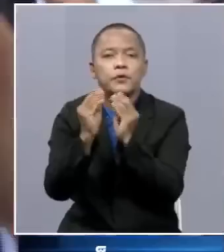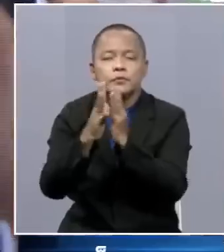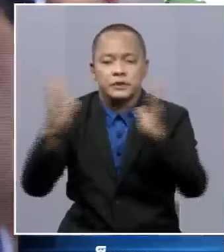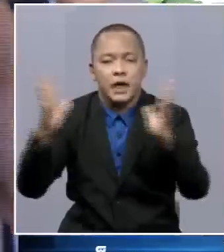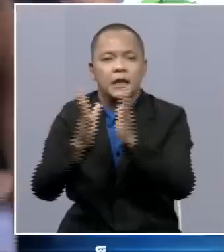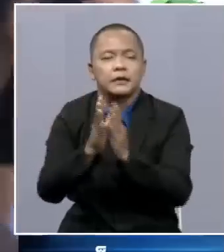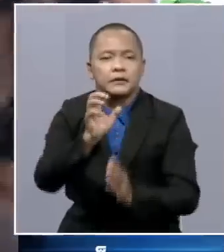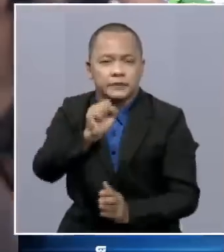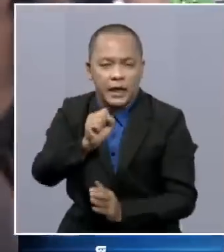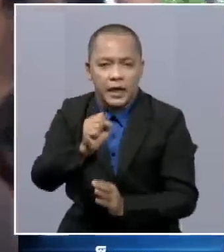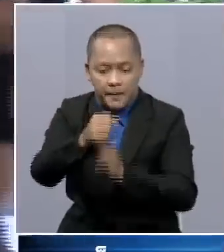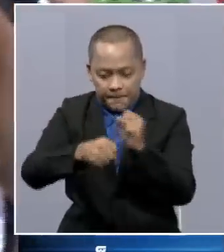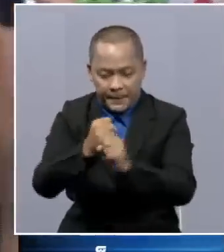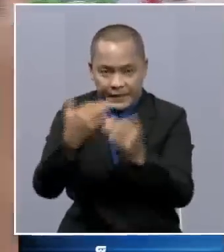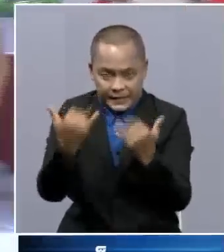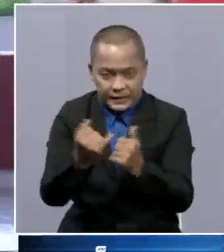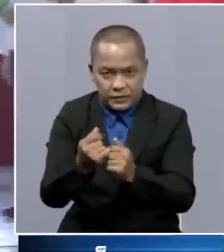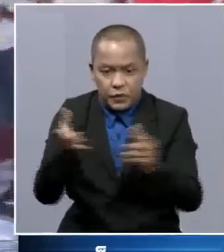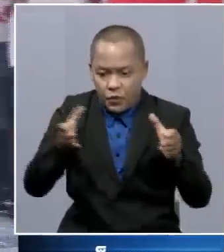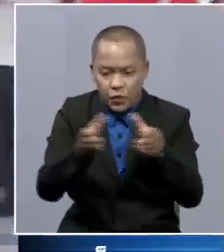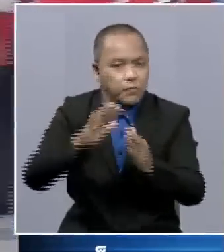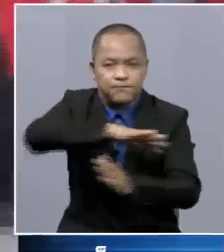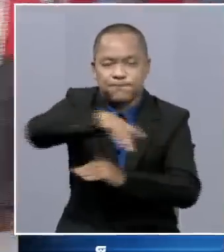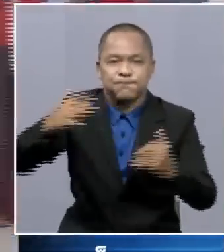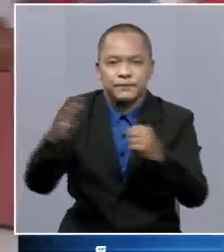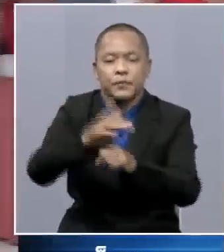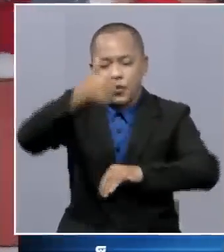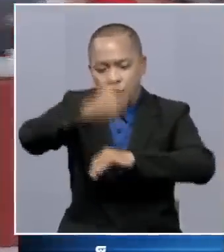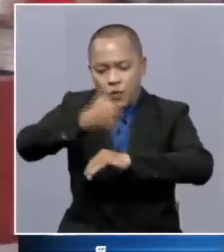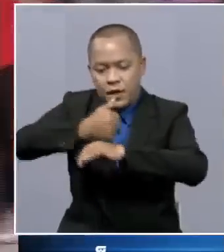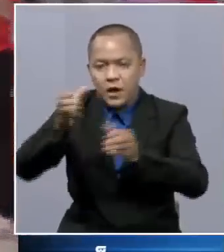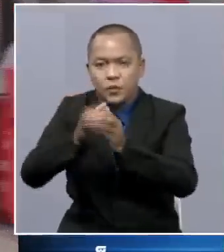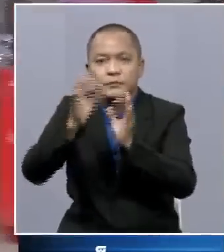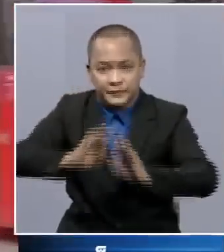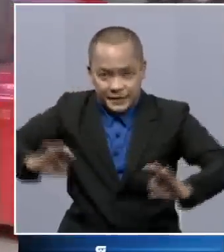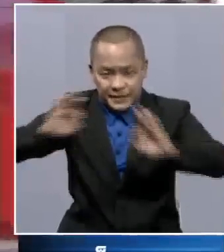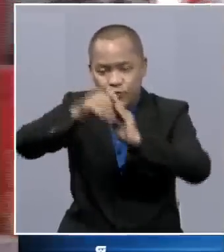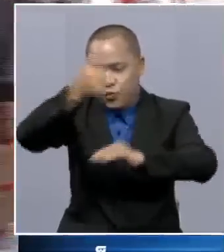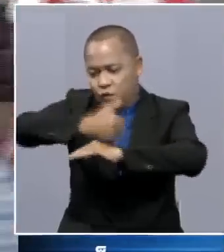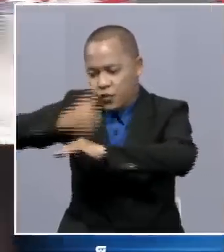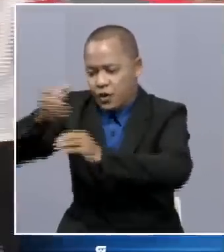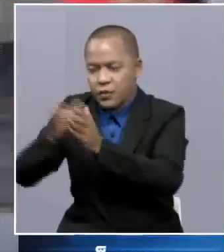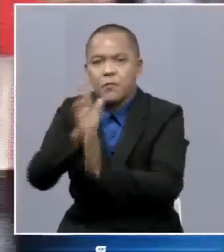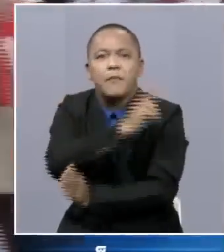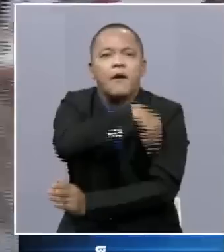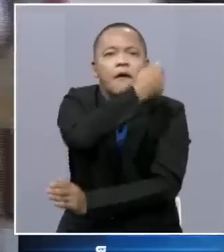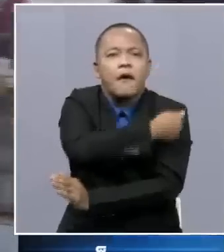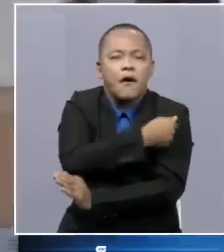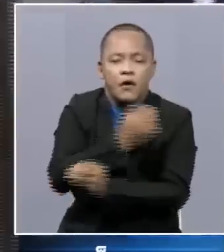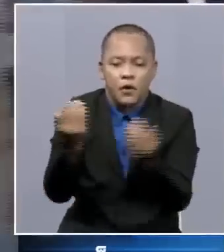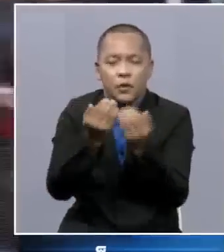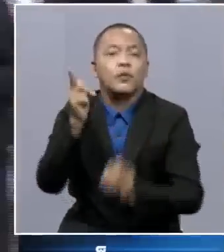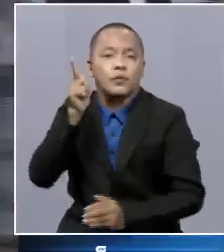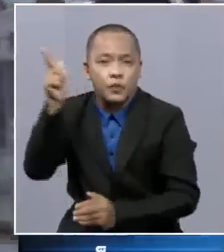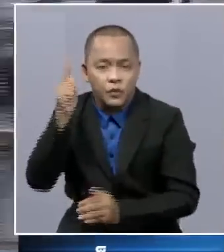ใหญ่สามัญประจำปีของปีนี้มากันครบเลยครับทั้งหัวหน้าพรรคแกนนำคนสำคัญเนี่ยนะครับหัวหน้าพรรคหมอชนน่านคุณอุ๊งอิ๊งหัวหน้าครอบ